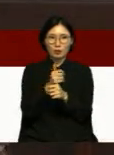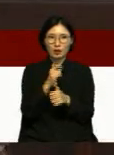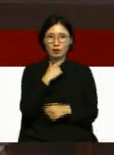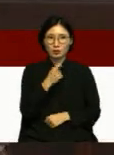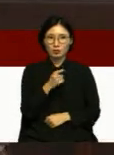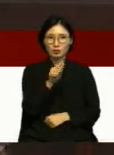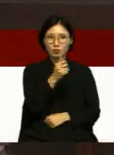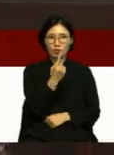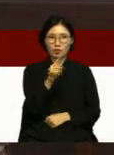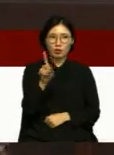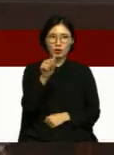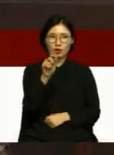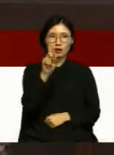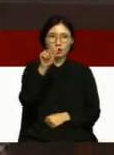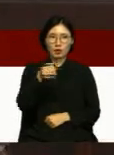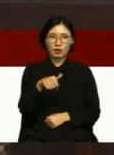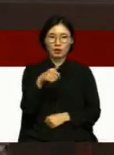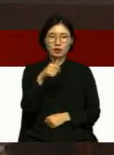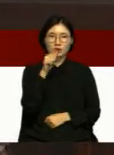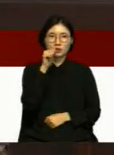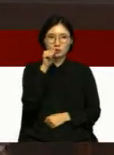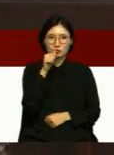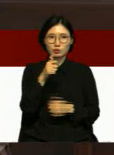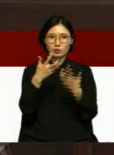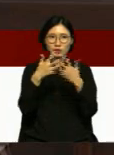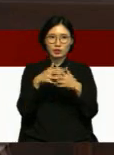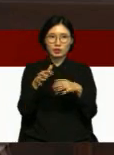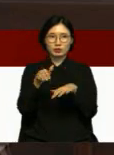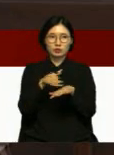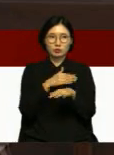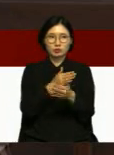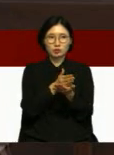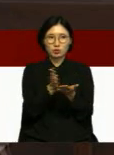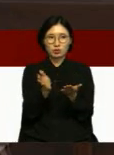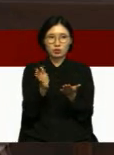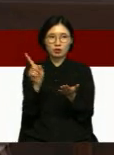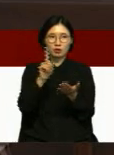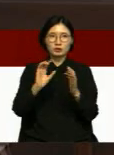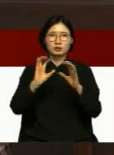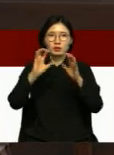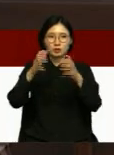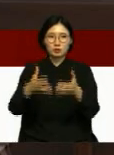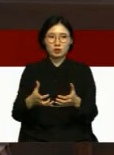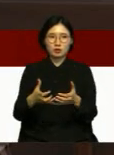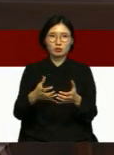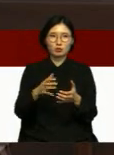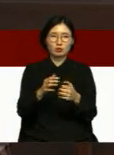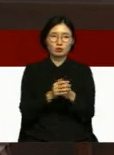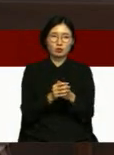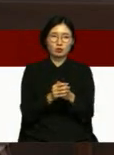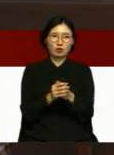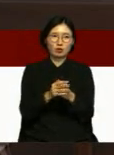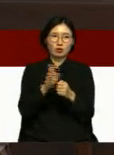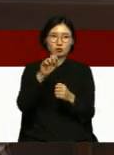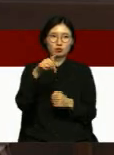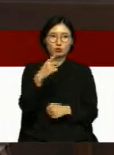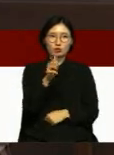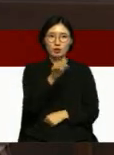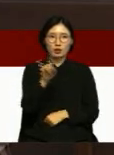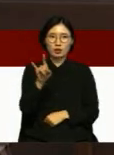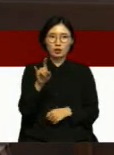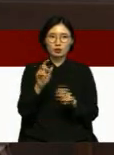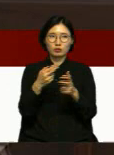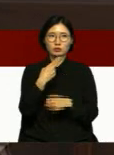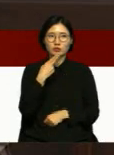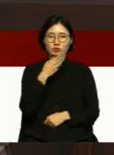하는 화학, 금속, 기계, 섬유 업종은 전 세계 어디에도 무공해한 공장은 없습니다.